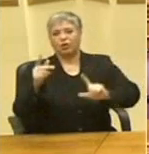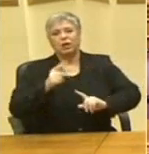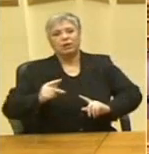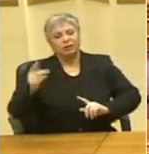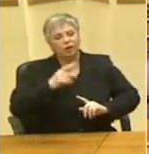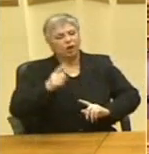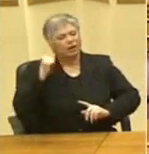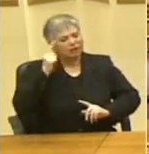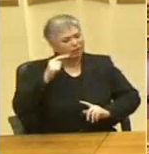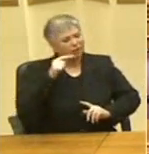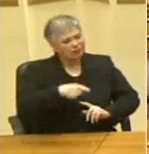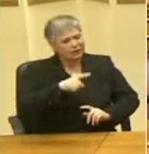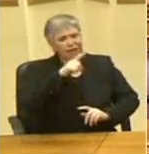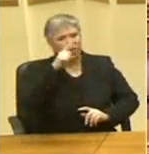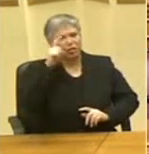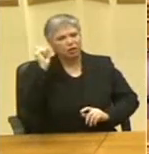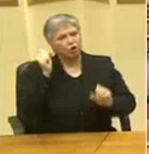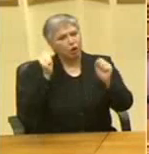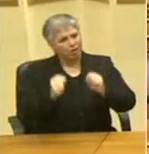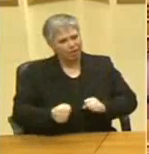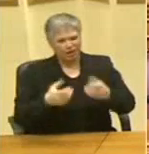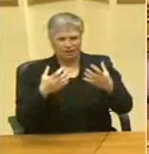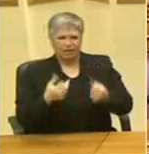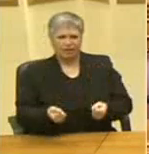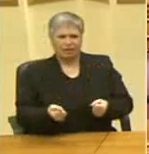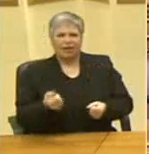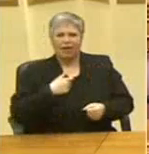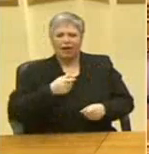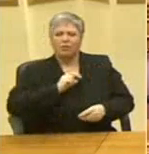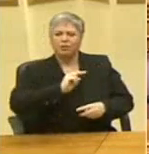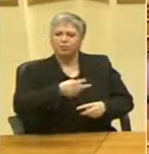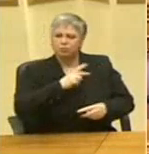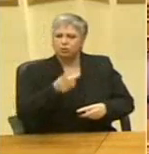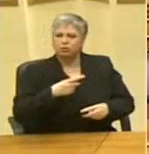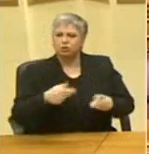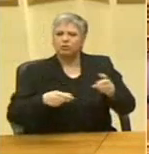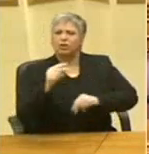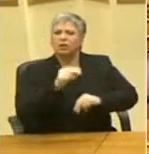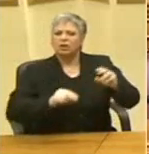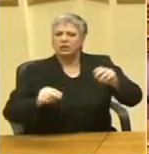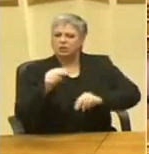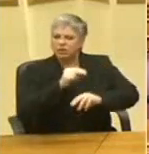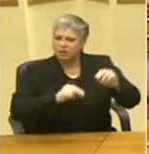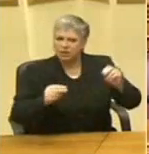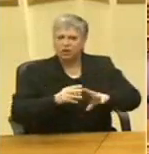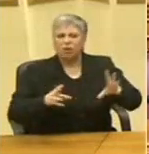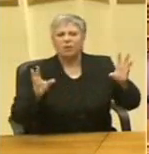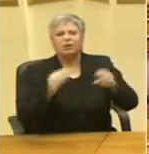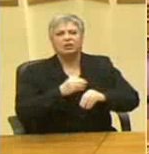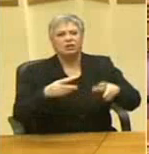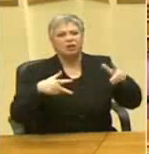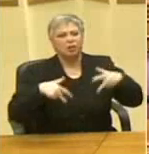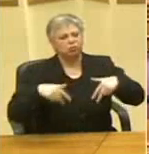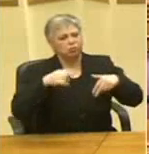έχετε. Και γι' αυτό εμείς θα απαντήσουμε σε αυτά που κάνετε, συζητώντας και ό,τι θέλετε επί Πολάκη και συμπεριφορών,